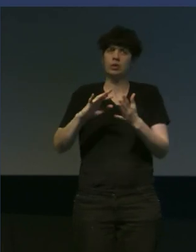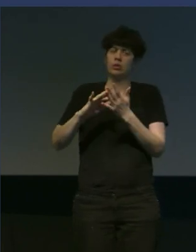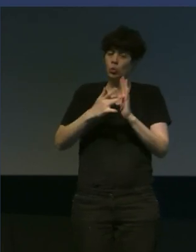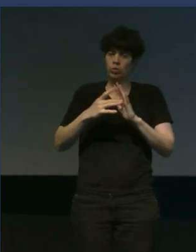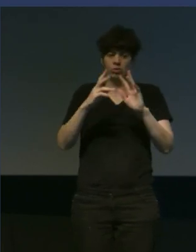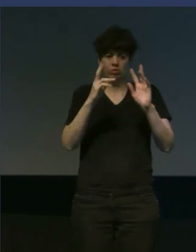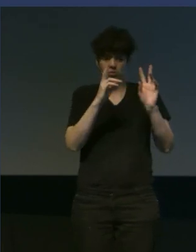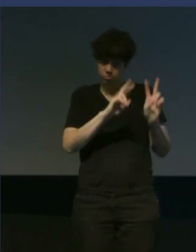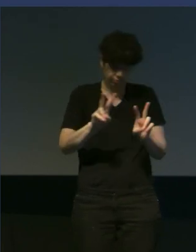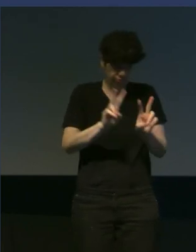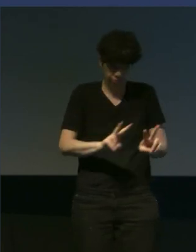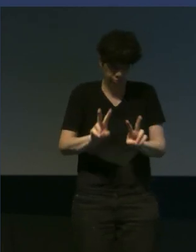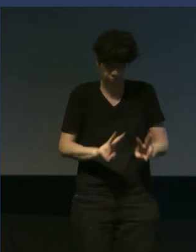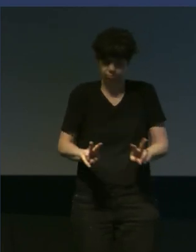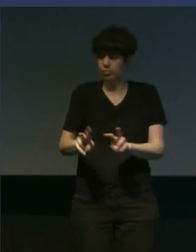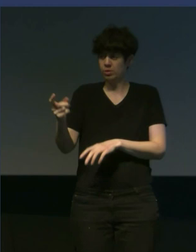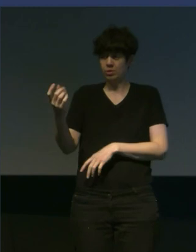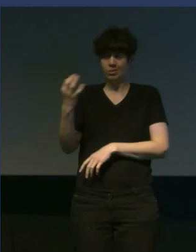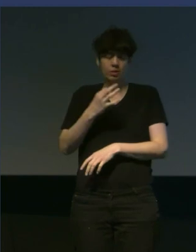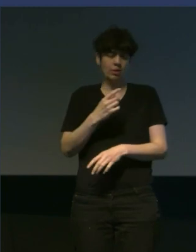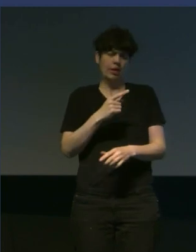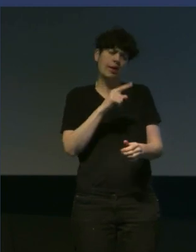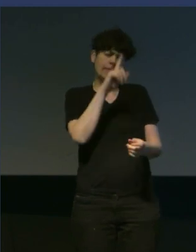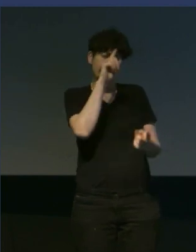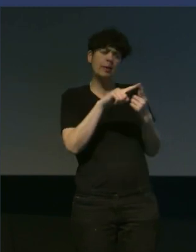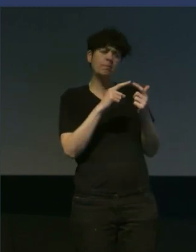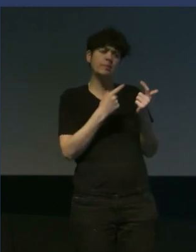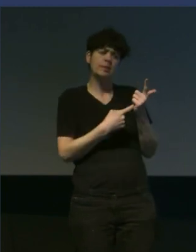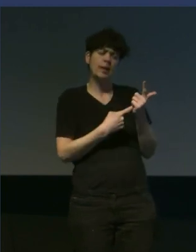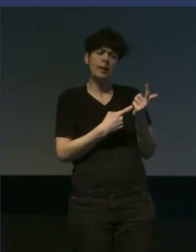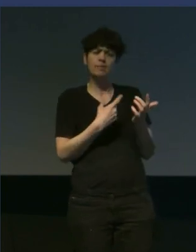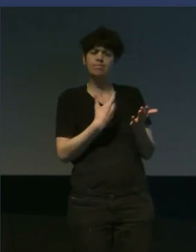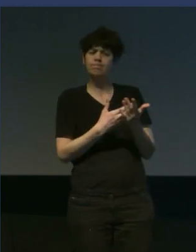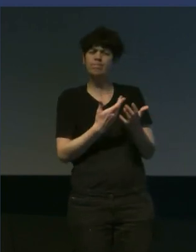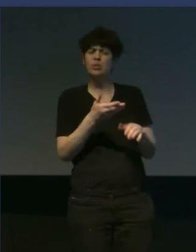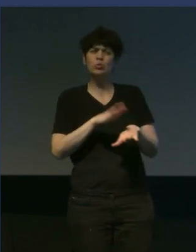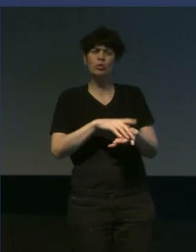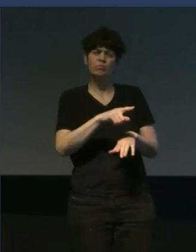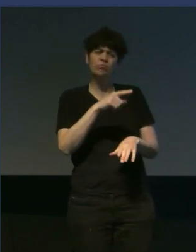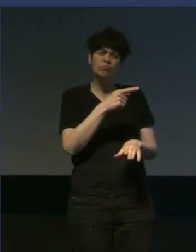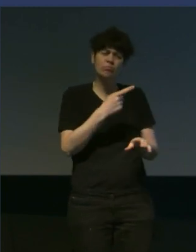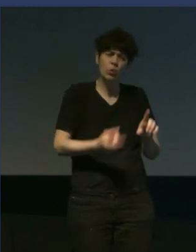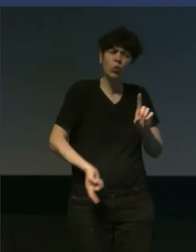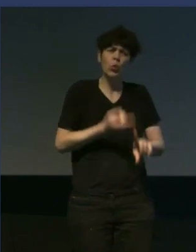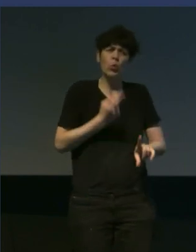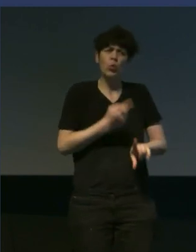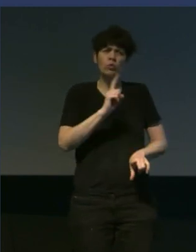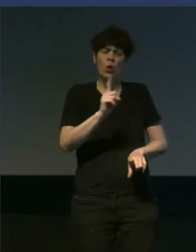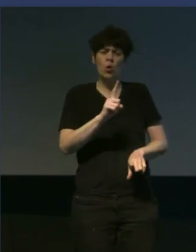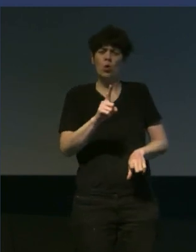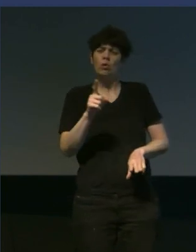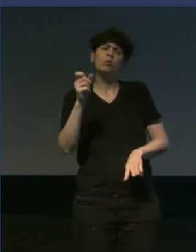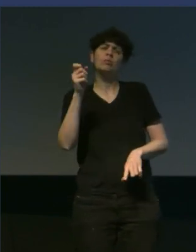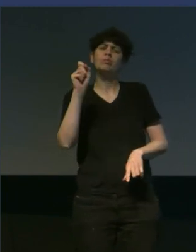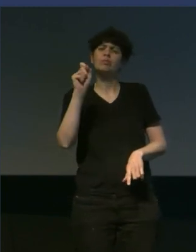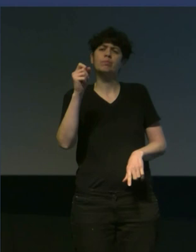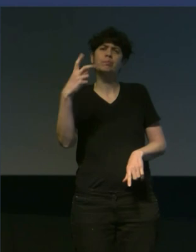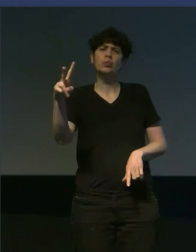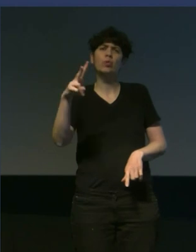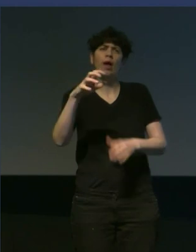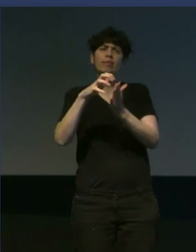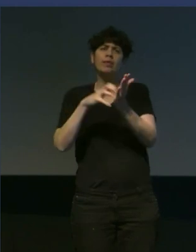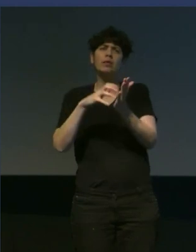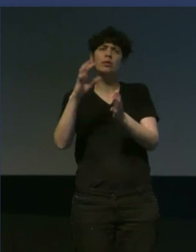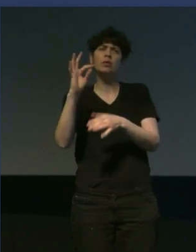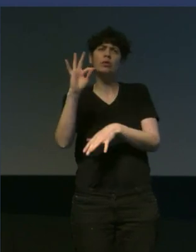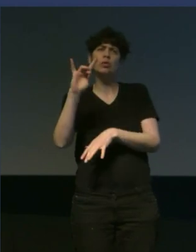Certains m'ont dit, bah tiens, t'as parlé plutôt de ça. Alors que pour moi, c'est ça qui est vraiment important dans l'article de Thomas. Donc, je revenais des parties entières. Mais